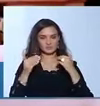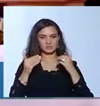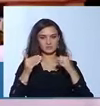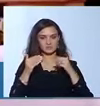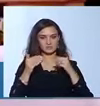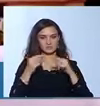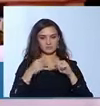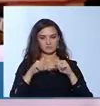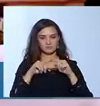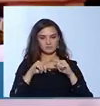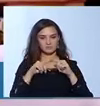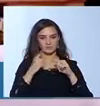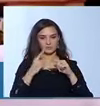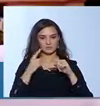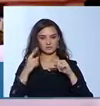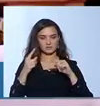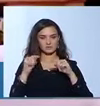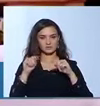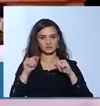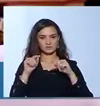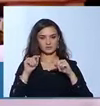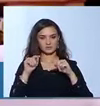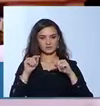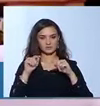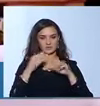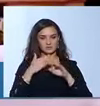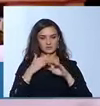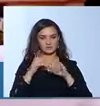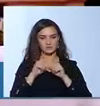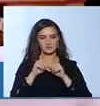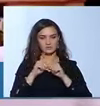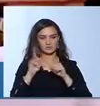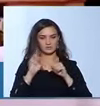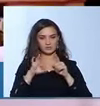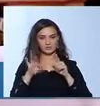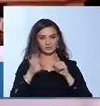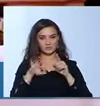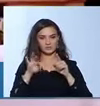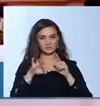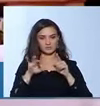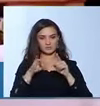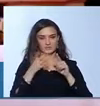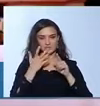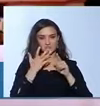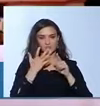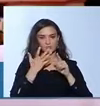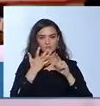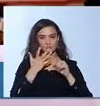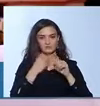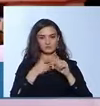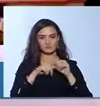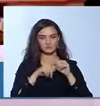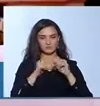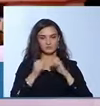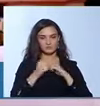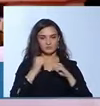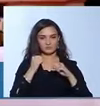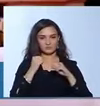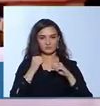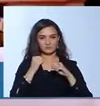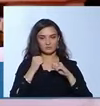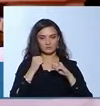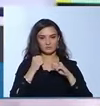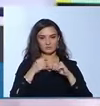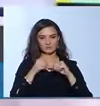გავლენა, ერთ-ერთი თეორია არის ასეთი. რაც შეეხება თქვა დათბობას, ან გამოშრობას, აი